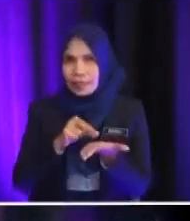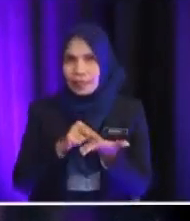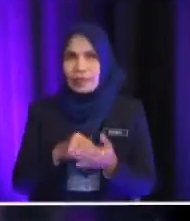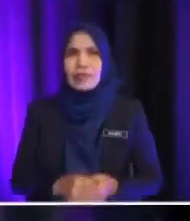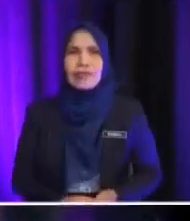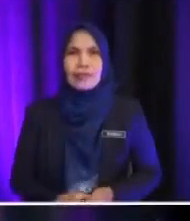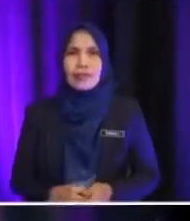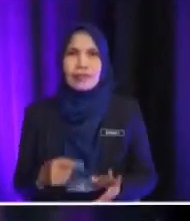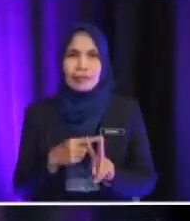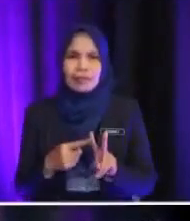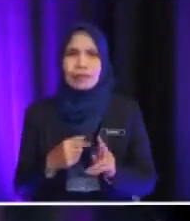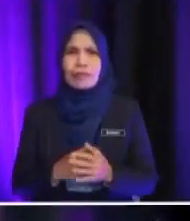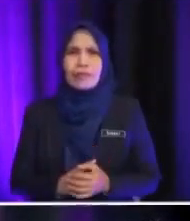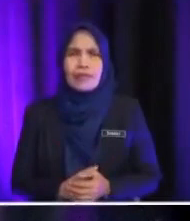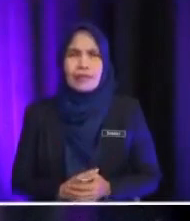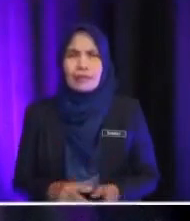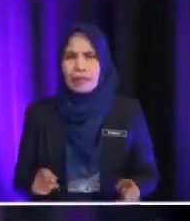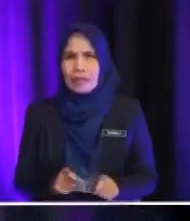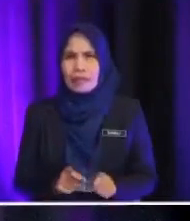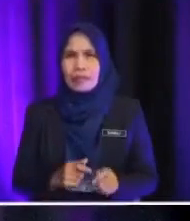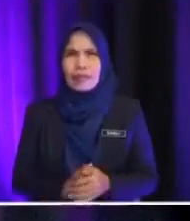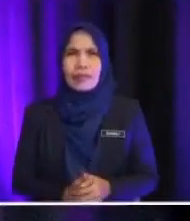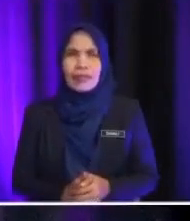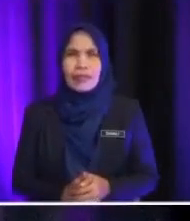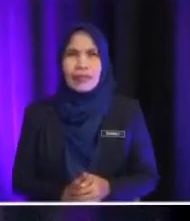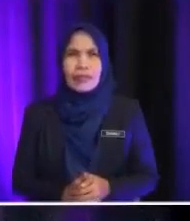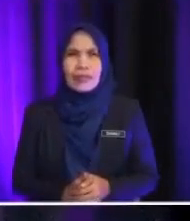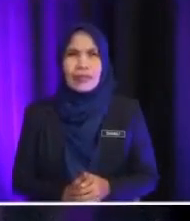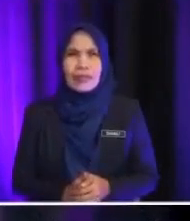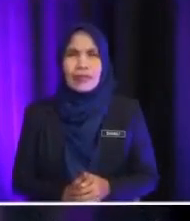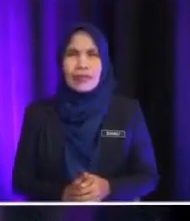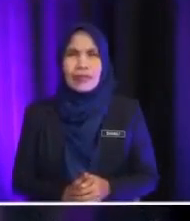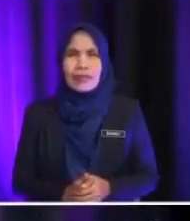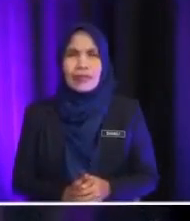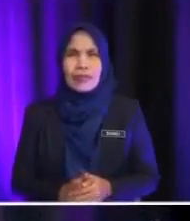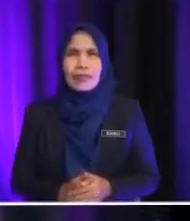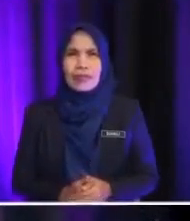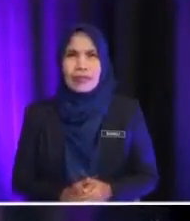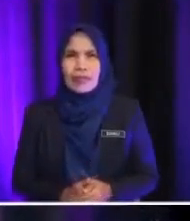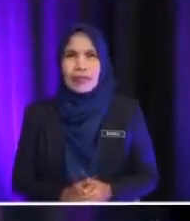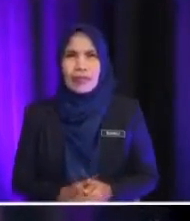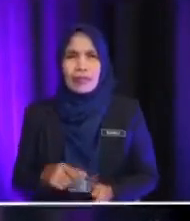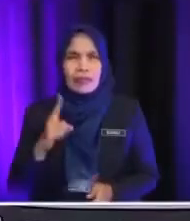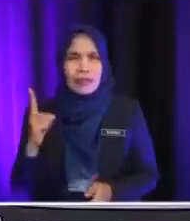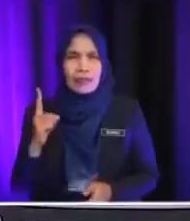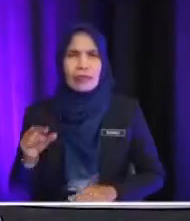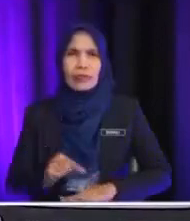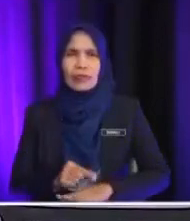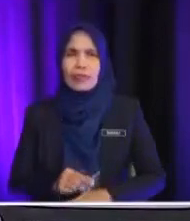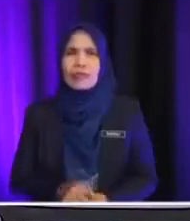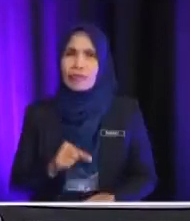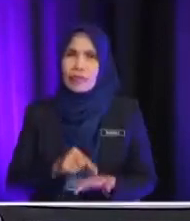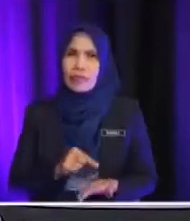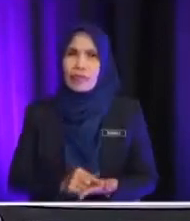Ayam, okey. Okay. Tapi sepatutnya kalau untuk roasted chicken, kita guna ayam seekor. Betul? Betul. Kalau ayam seekor, kita